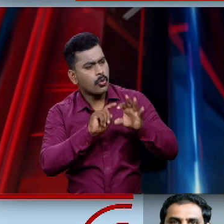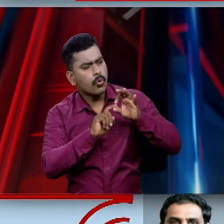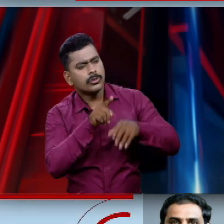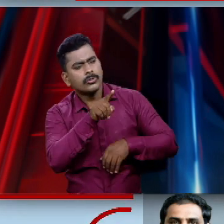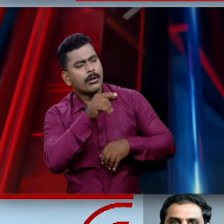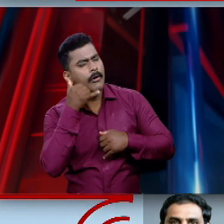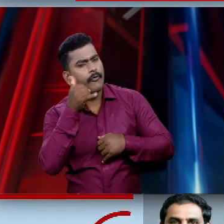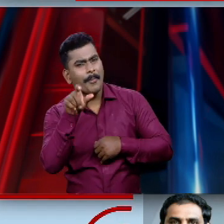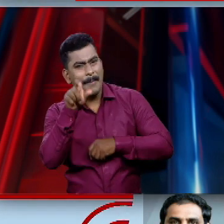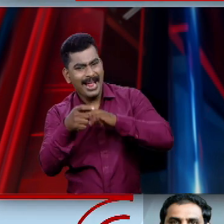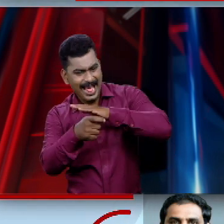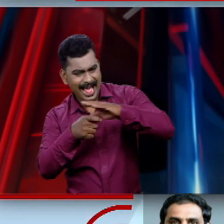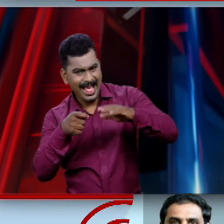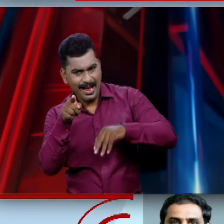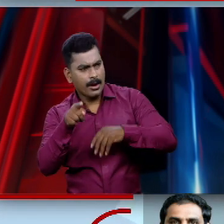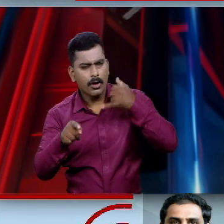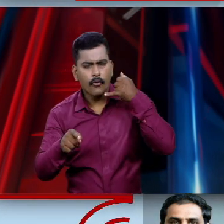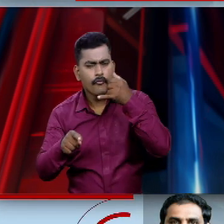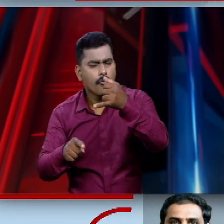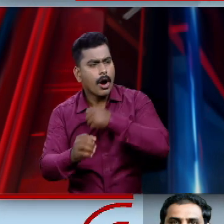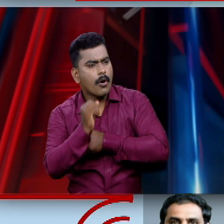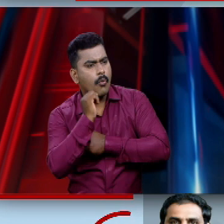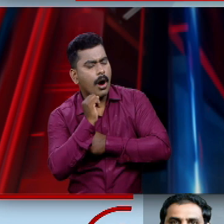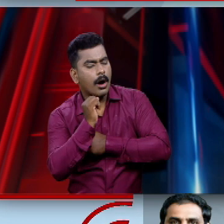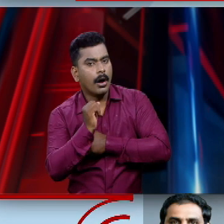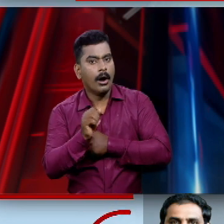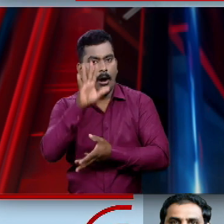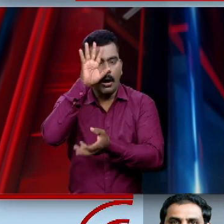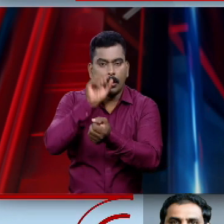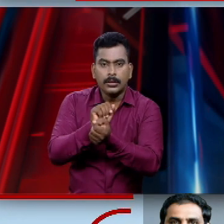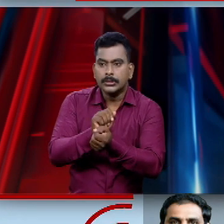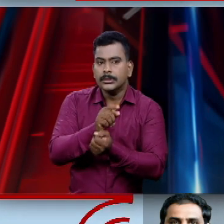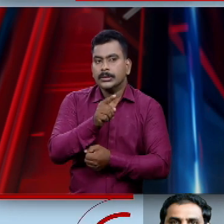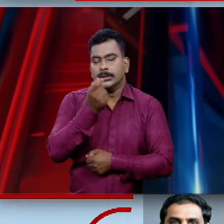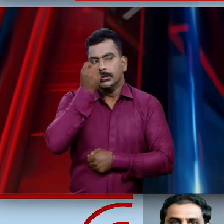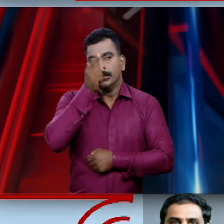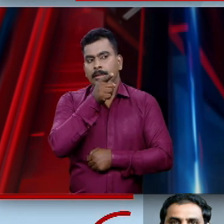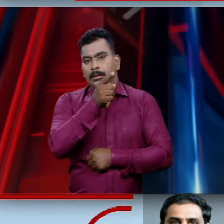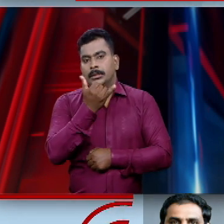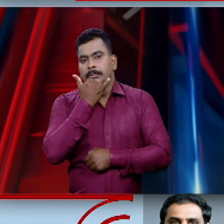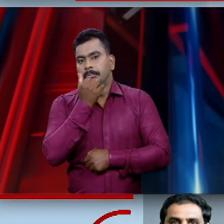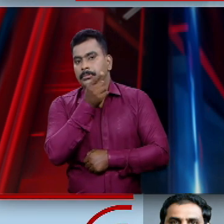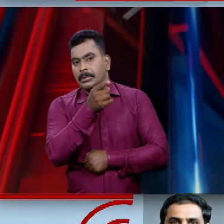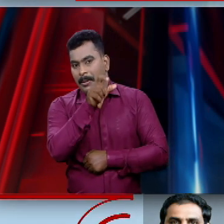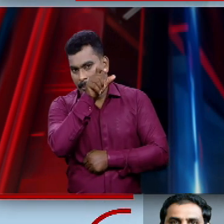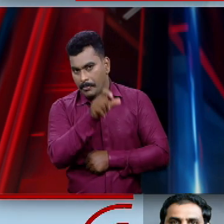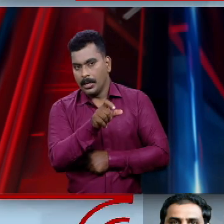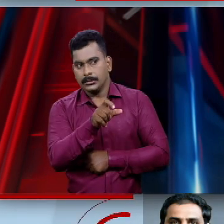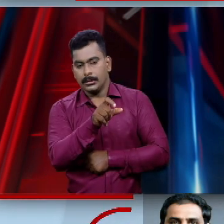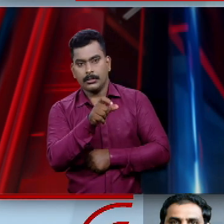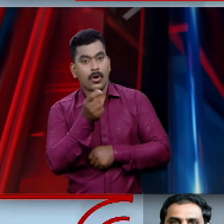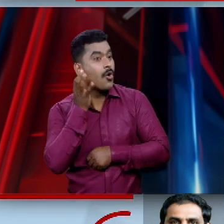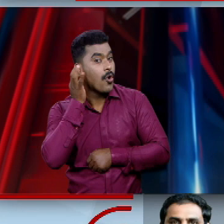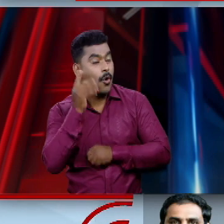ബന്ധപ്പെട്ടുള്ള ഒരു വിവരം പോലീസിന് ലഭിച്ചത്. തുടർന്ന് ഈ പുറത്തെത്തിയ കസ്റ്റംസ് സൂപ്രണ്ട് പി മുനിയപ്പയെ പോലീസ് ചോദ്യം